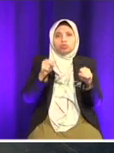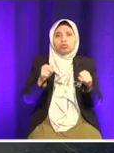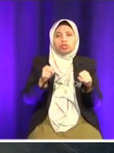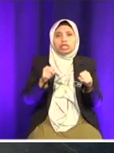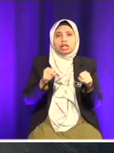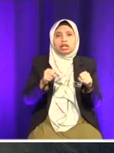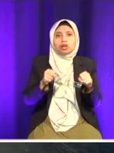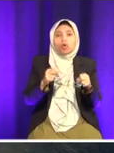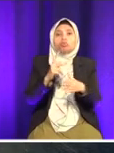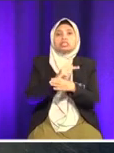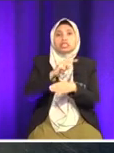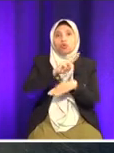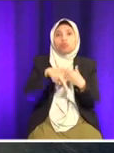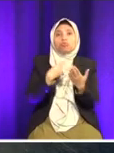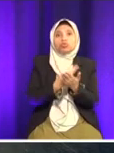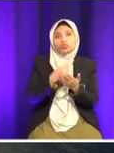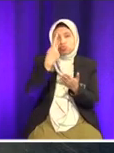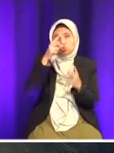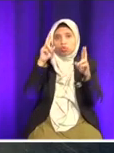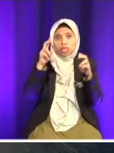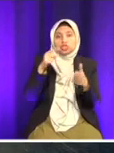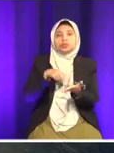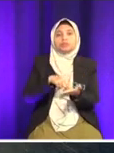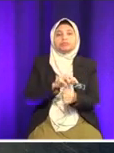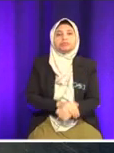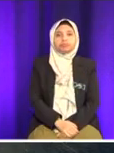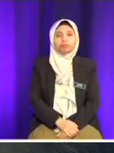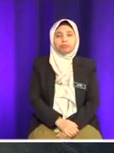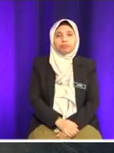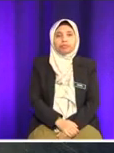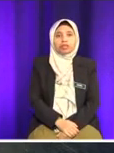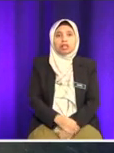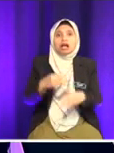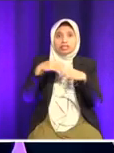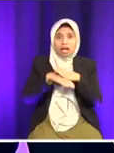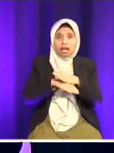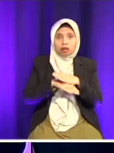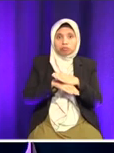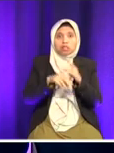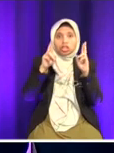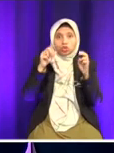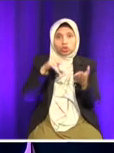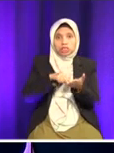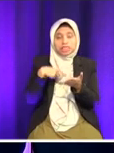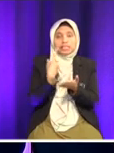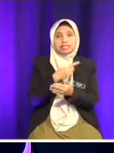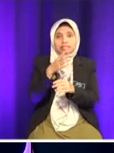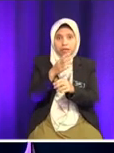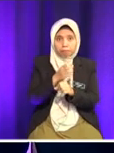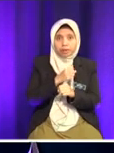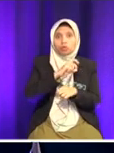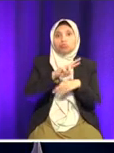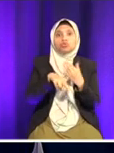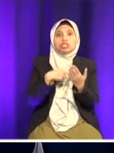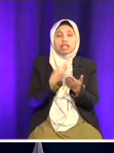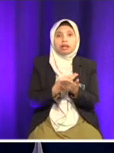yang telah kita pelajari dalam segmen ini yang ini kita dapat rumuskan